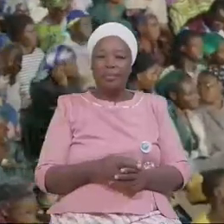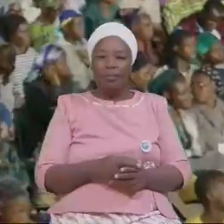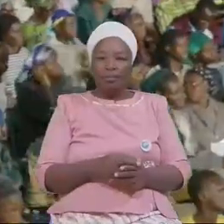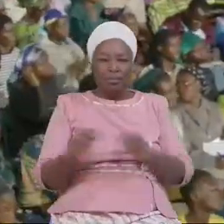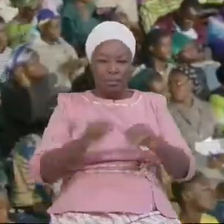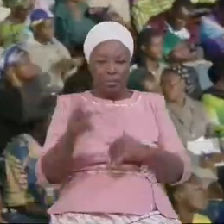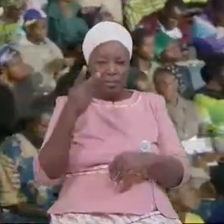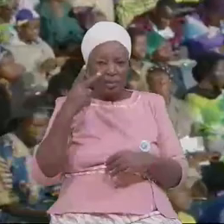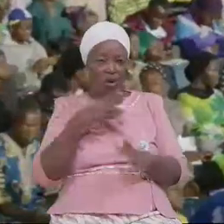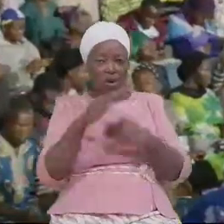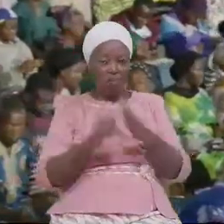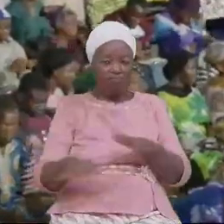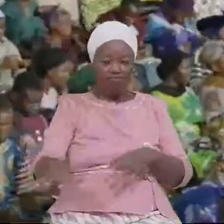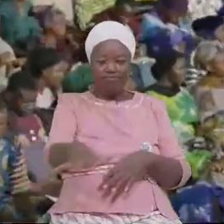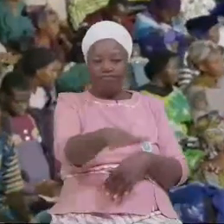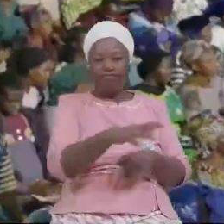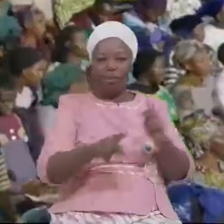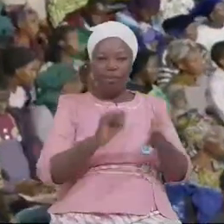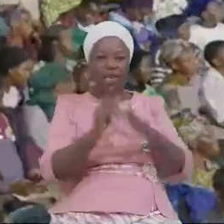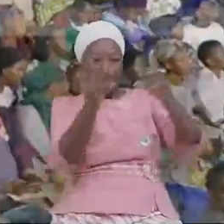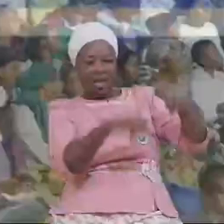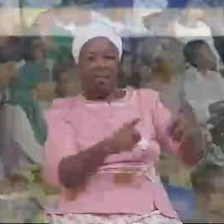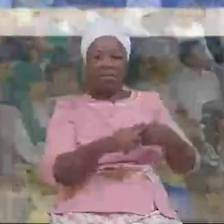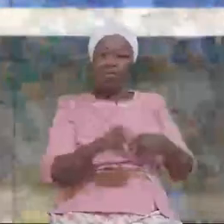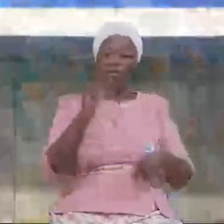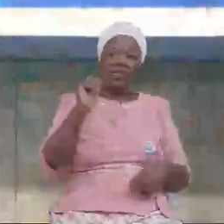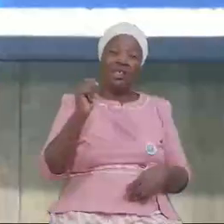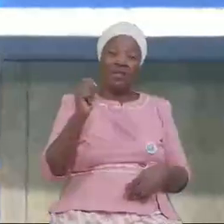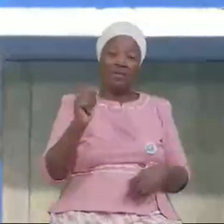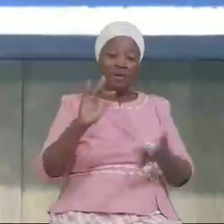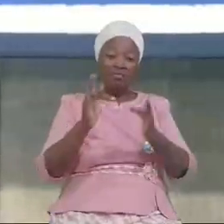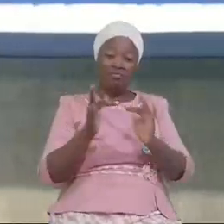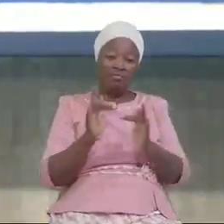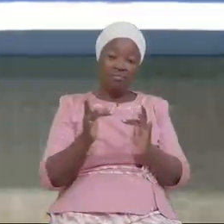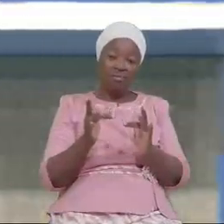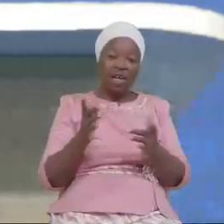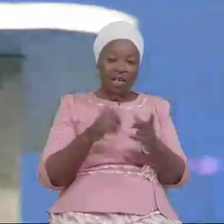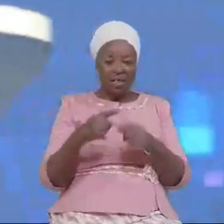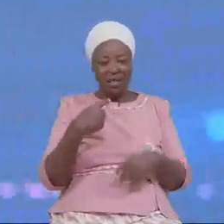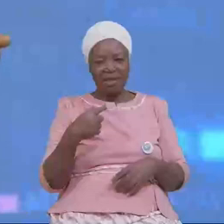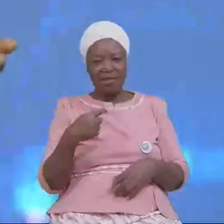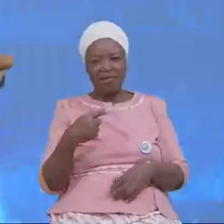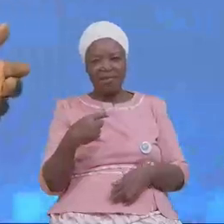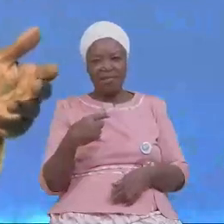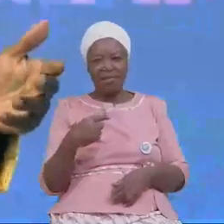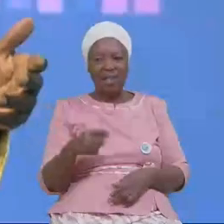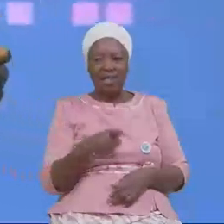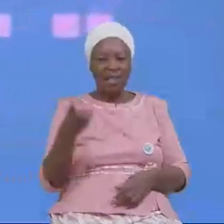Avez-vous vu tous ces gens qui étaient sortis donner des témoignages en ligne? Ils ont dit qu'ils étaient